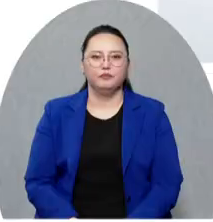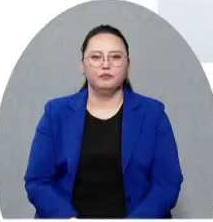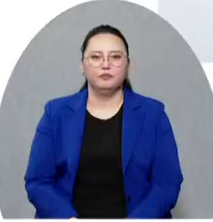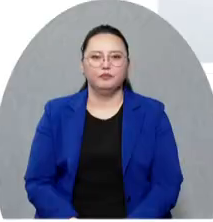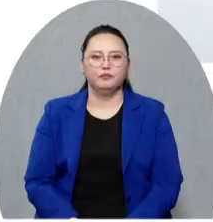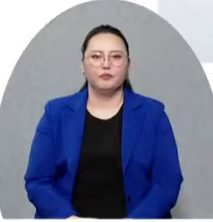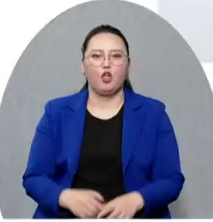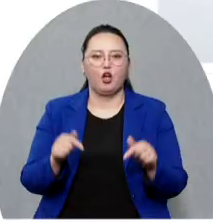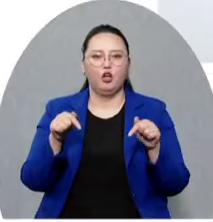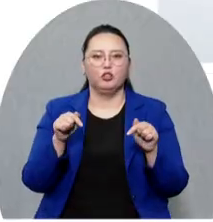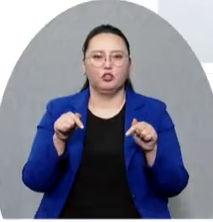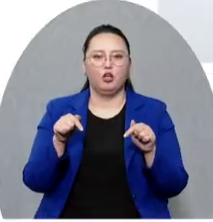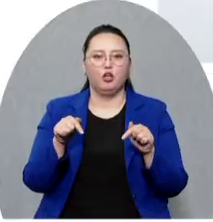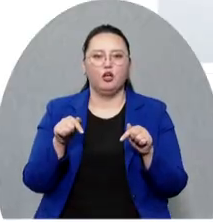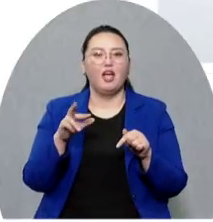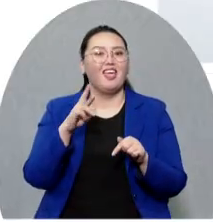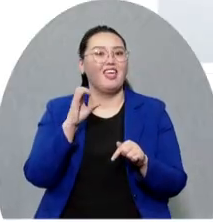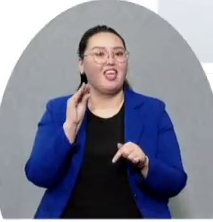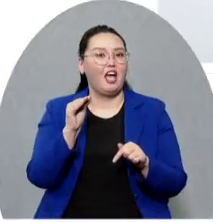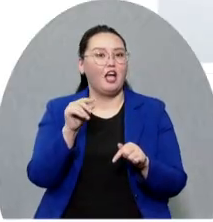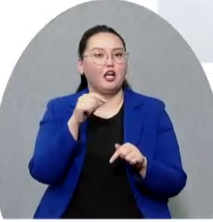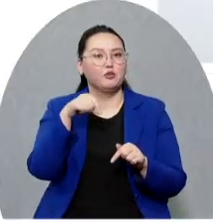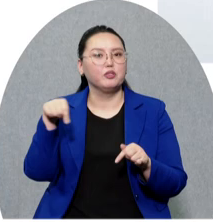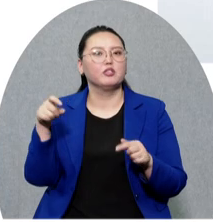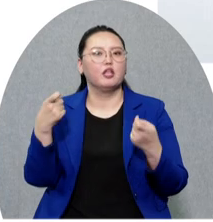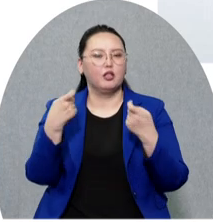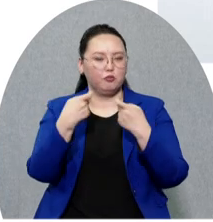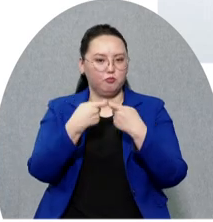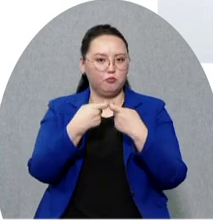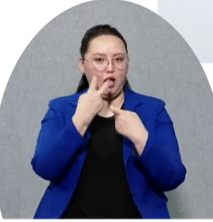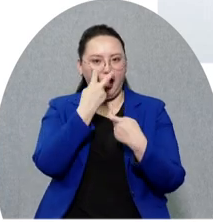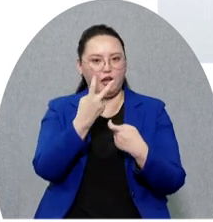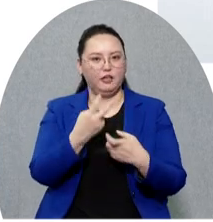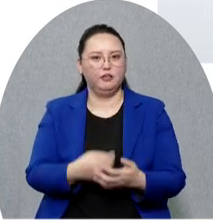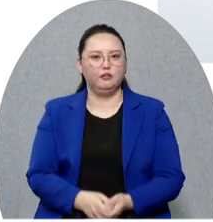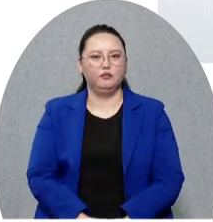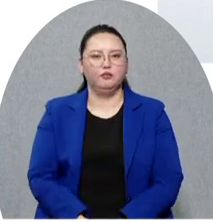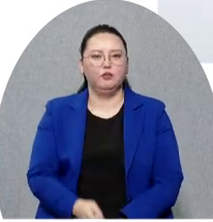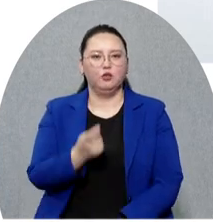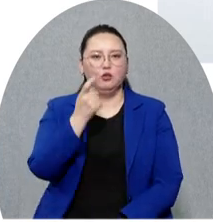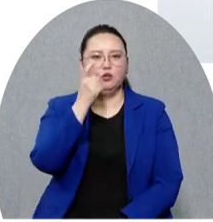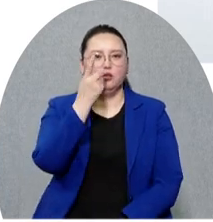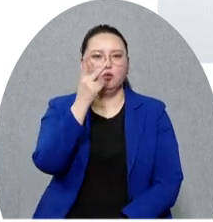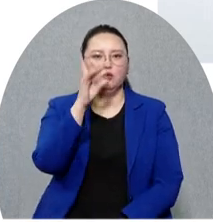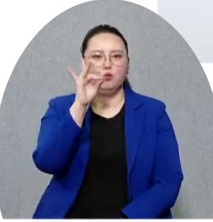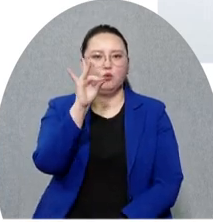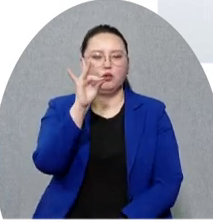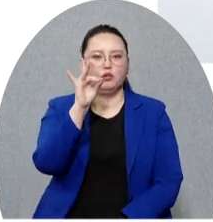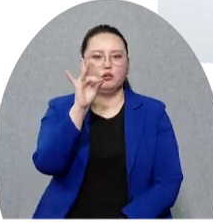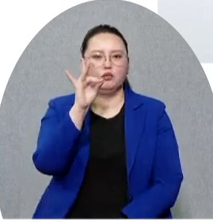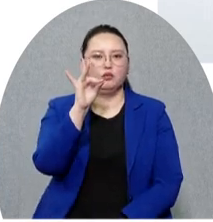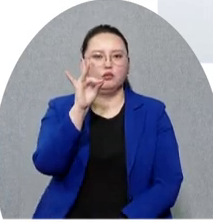За одоо хэрхэн бичснээ тулгацгаая. Хүр гэдэг үгэндээр за даг